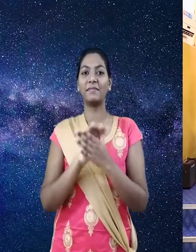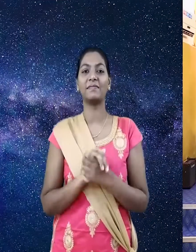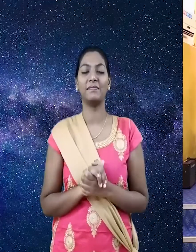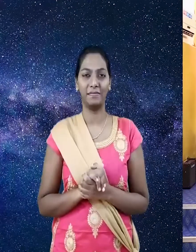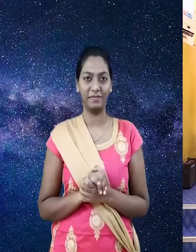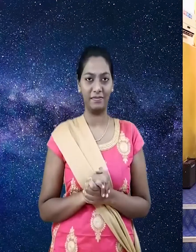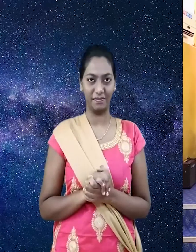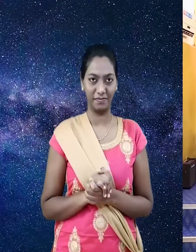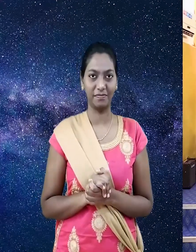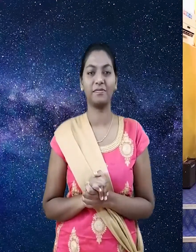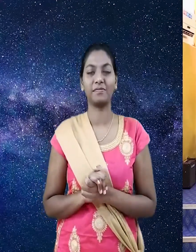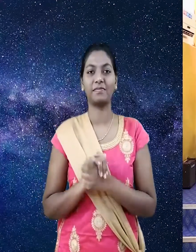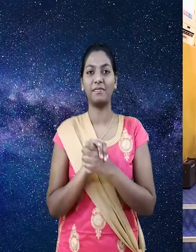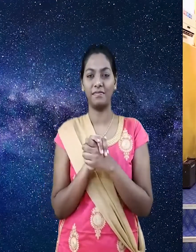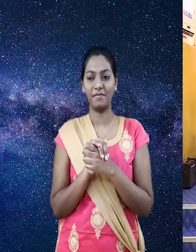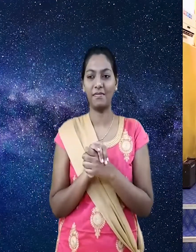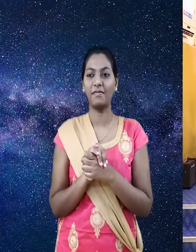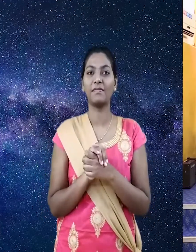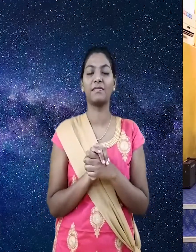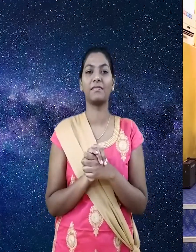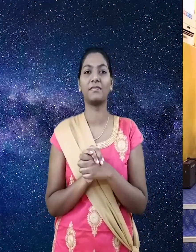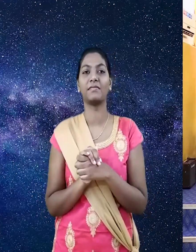तेरी स्तुति करूं